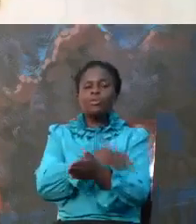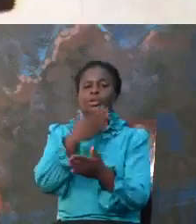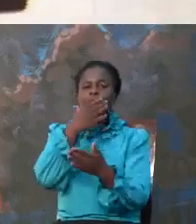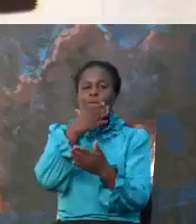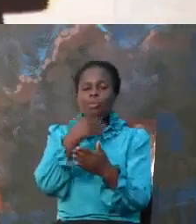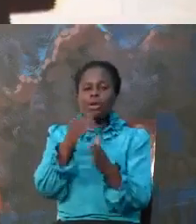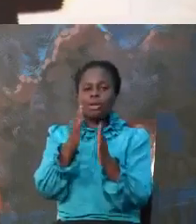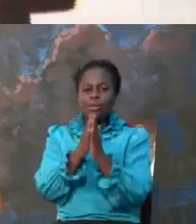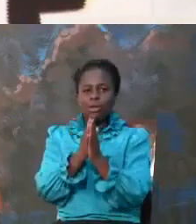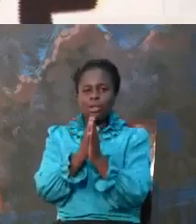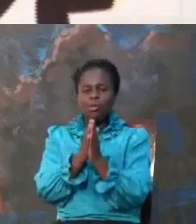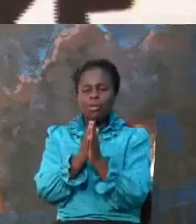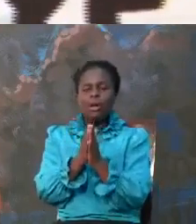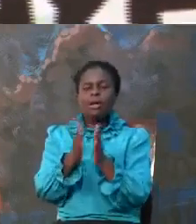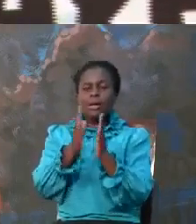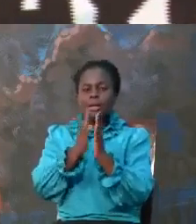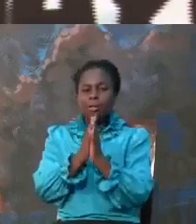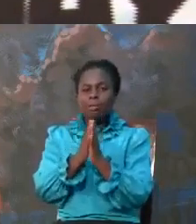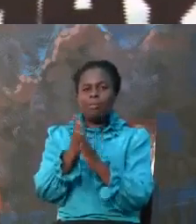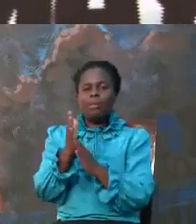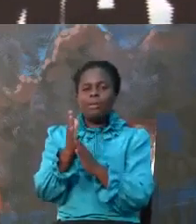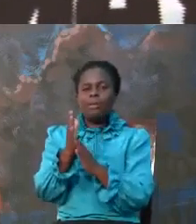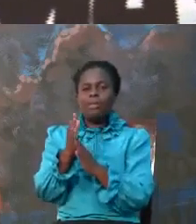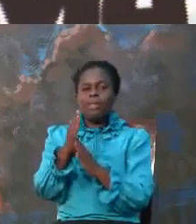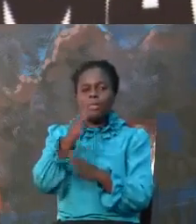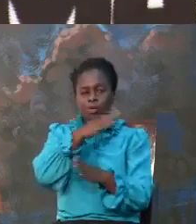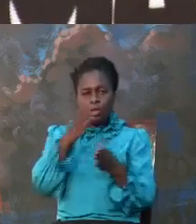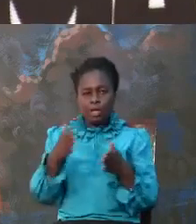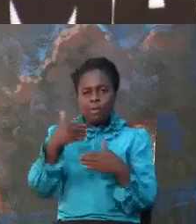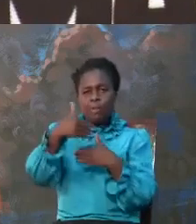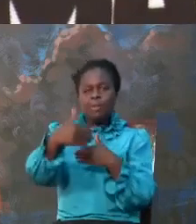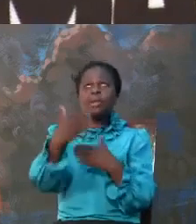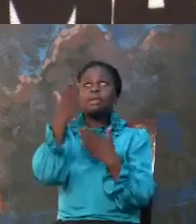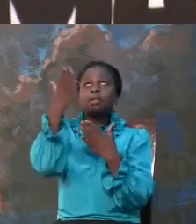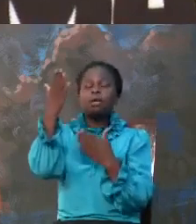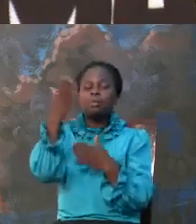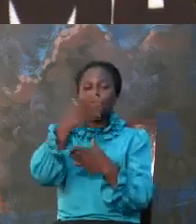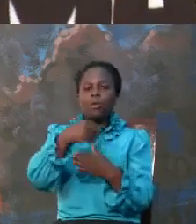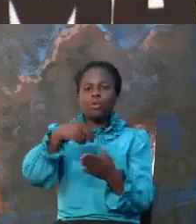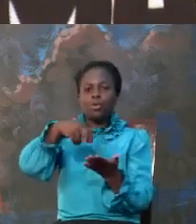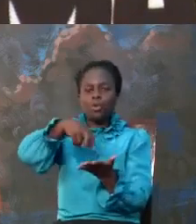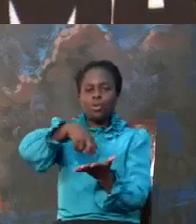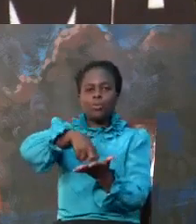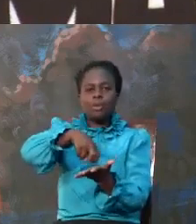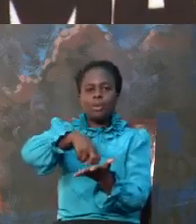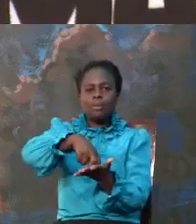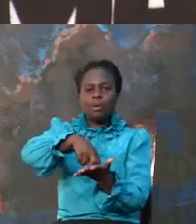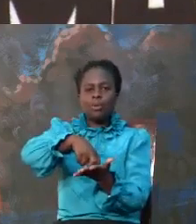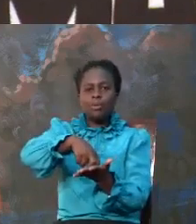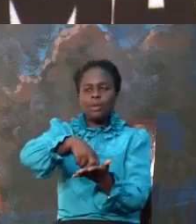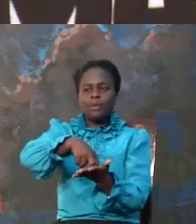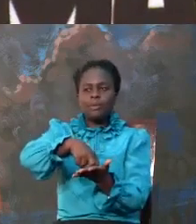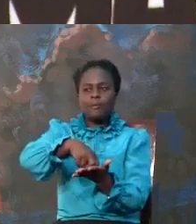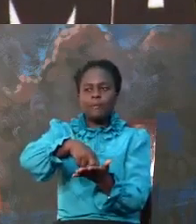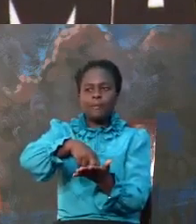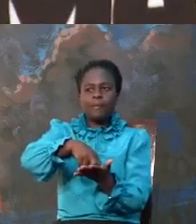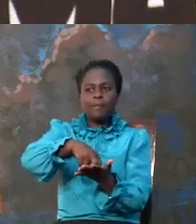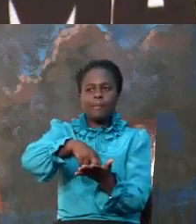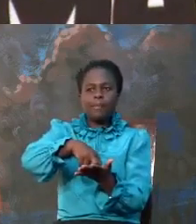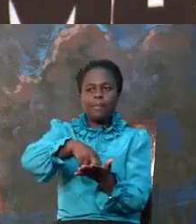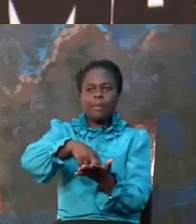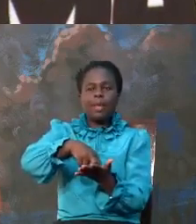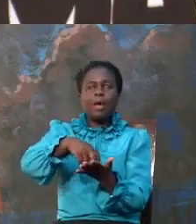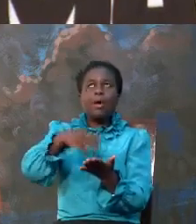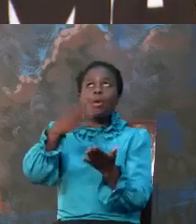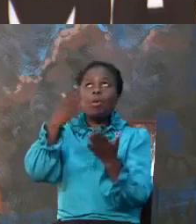wataomba. Na niwaombe jioni ya leo, mbele za Mungu wetu, tupige magoti. Bwana anapo